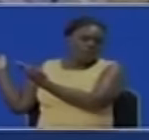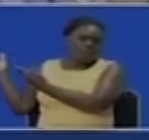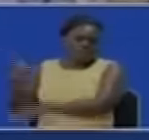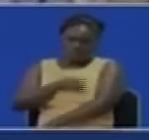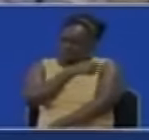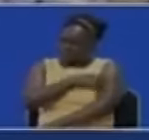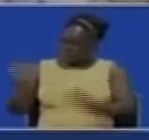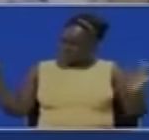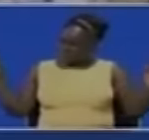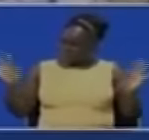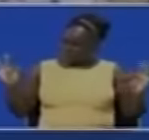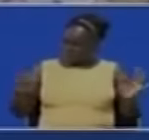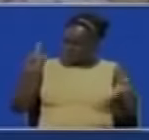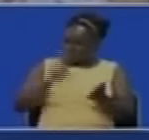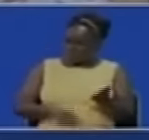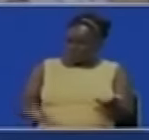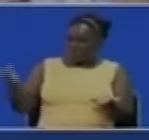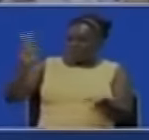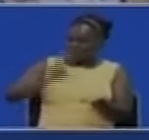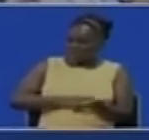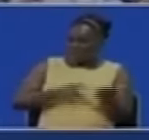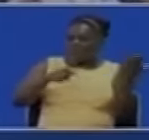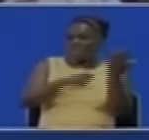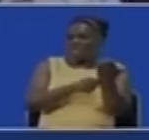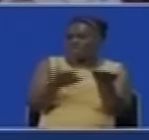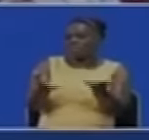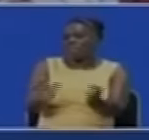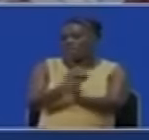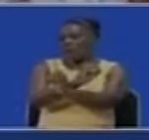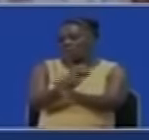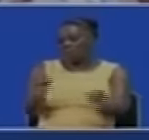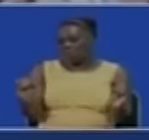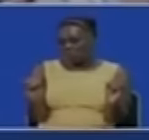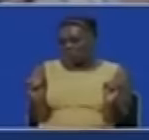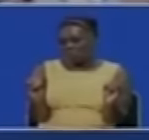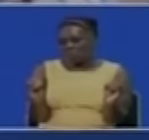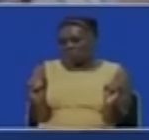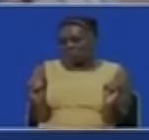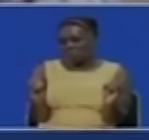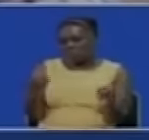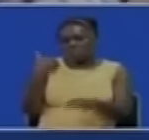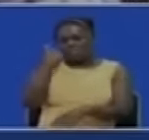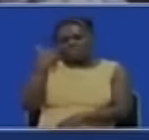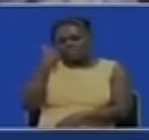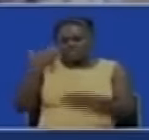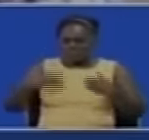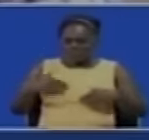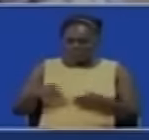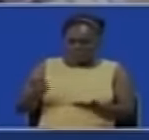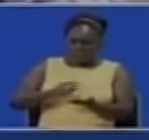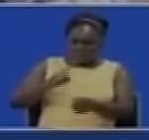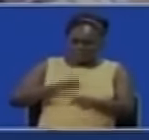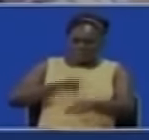la kushangaza ni kuwa rekodi zake au hata jina lake haliko katika kitabu rasmi ambayo wagonjwa huandika wanapokuja